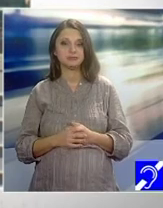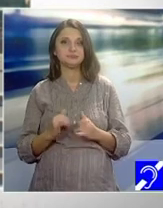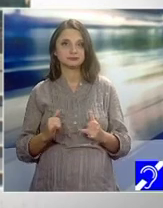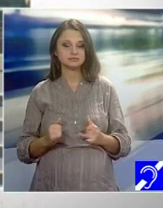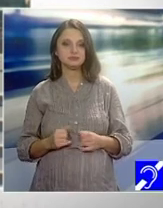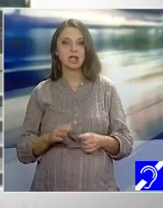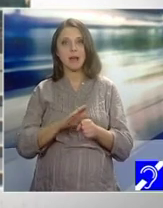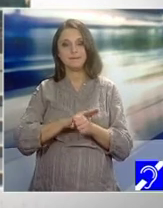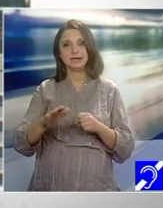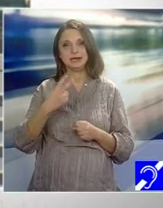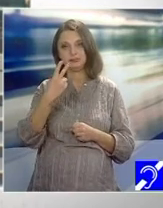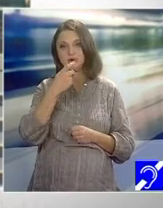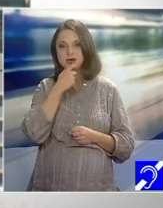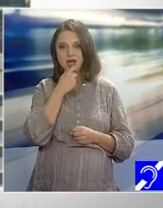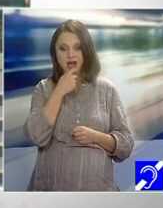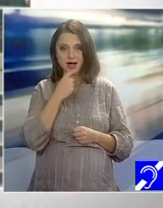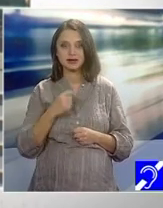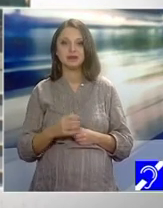aniversarea celor 2 ani este